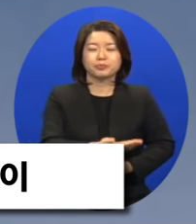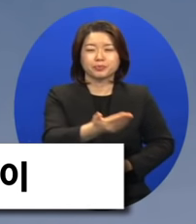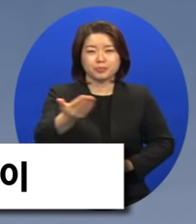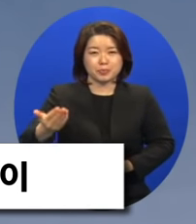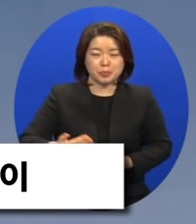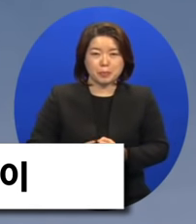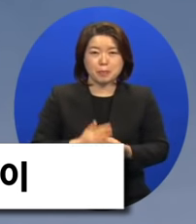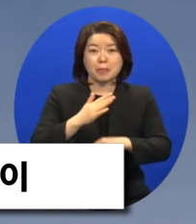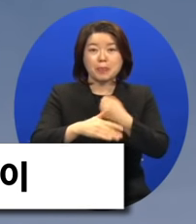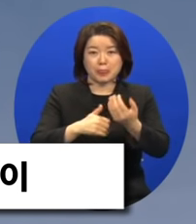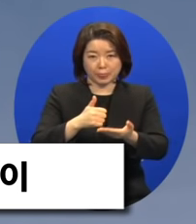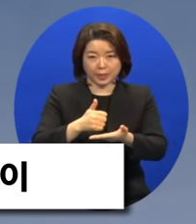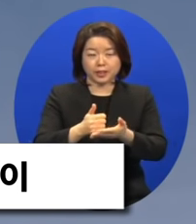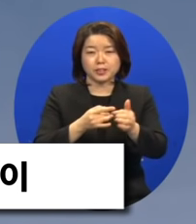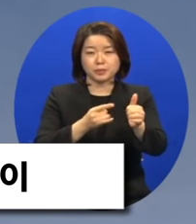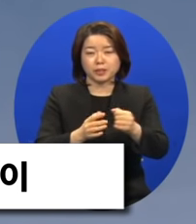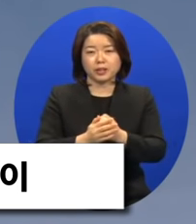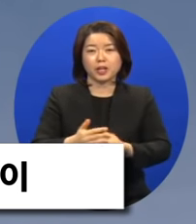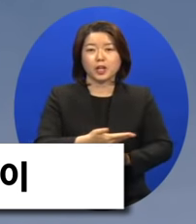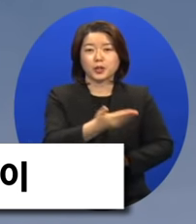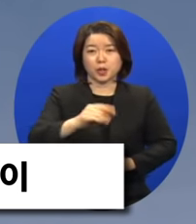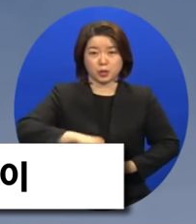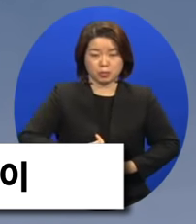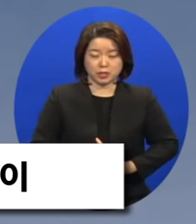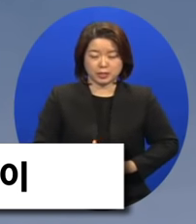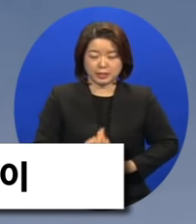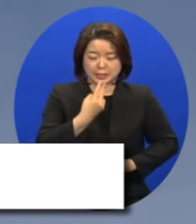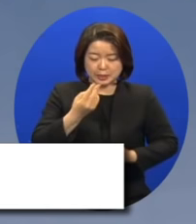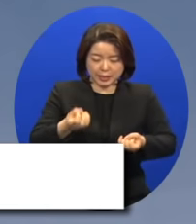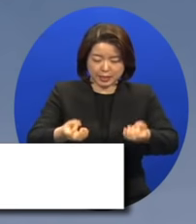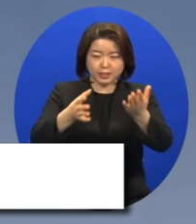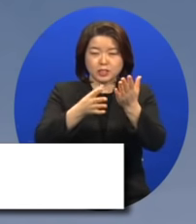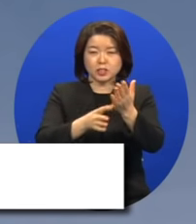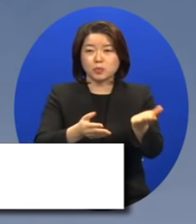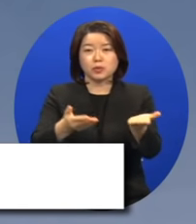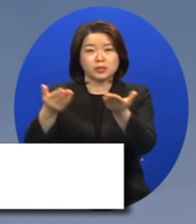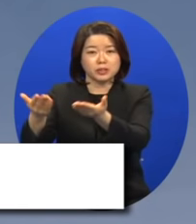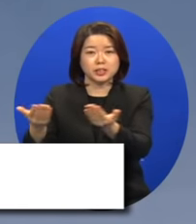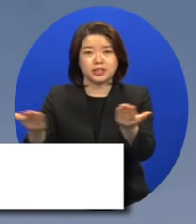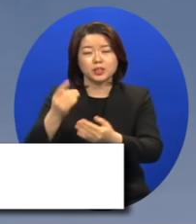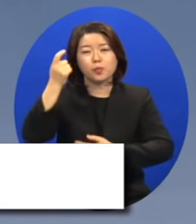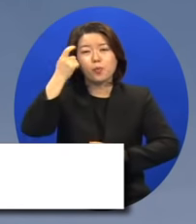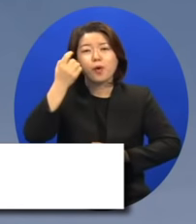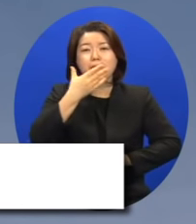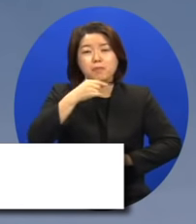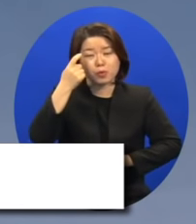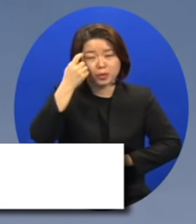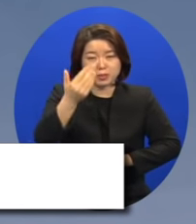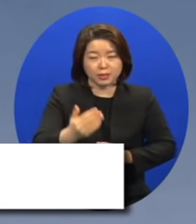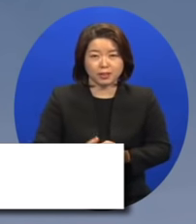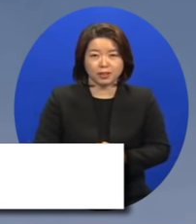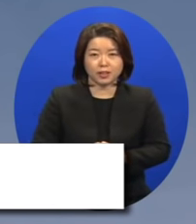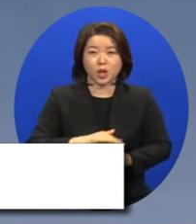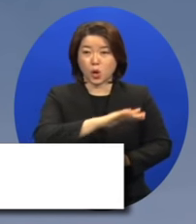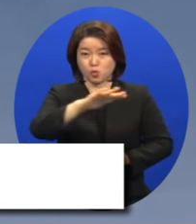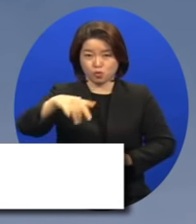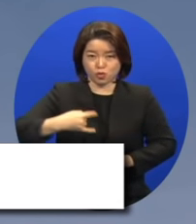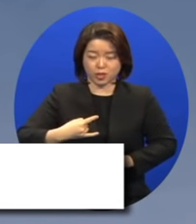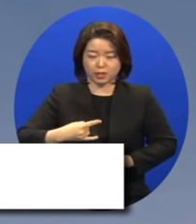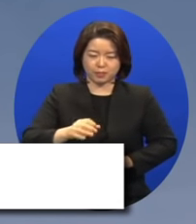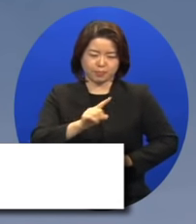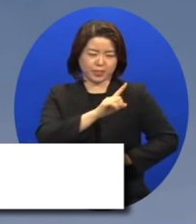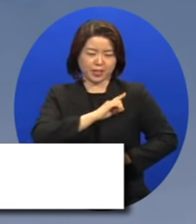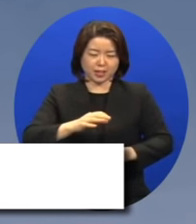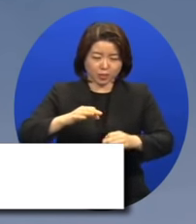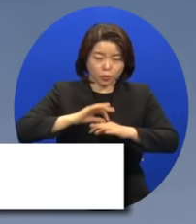여러분,왜자신을 산제물로하나님께드리는것이축복일까요? 우리에게가장놀라운